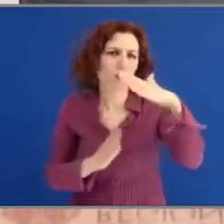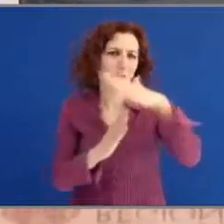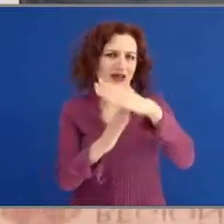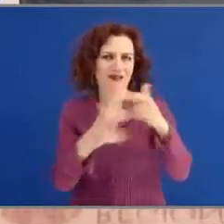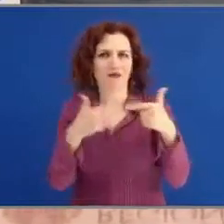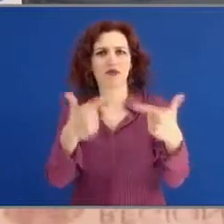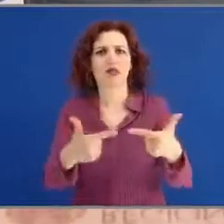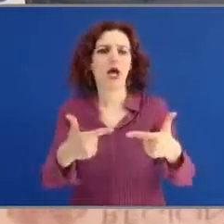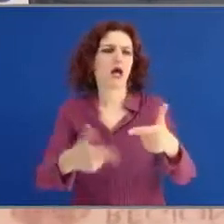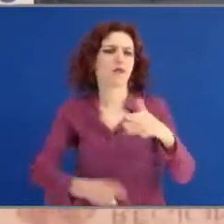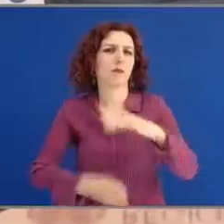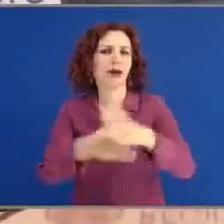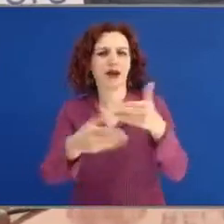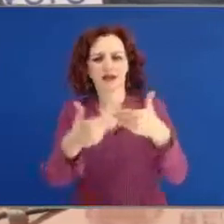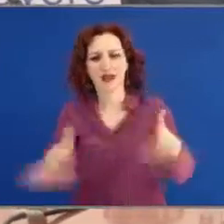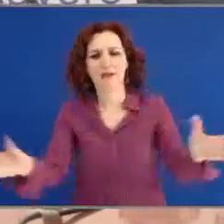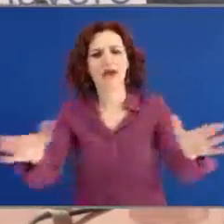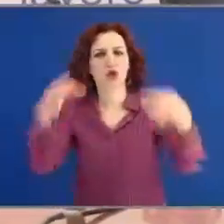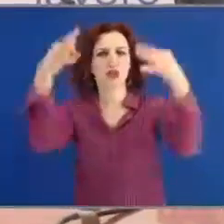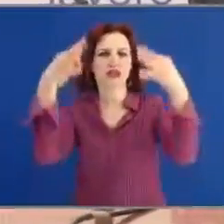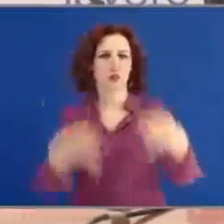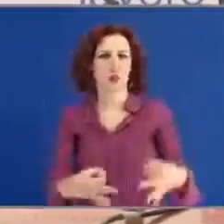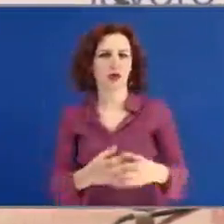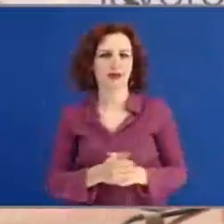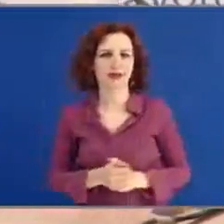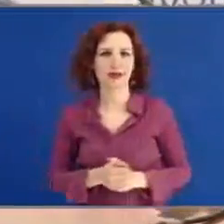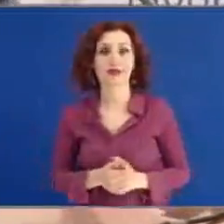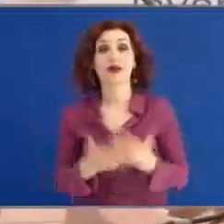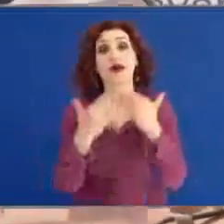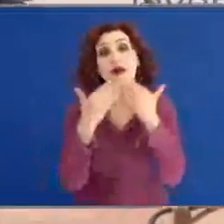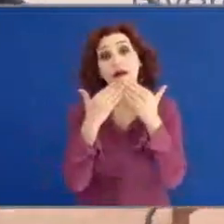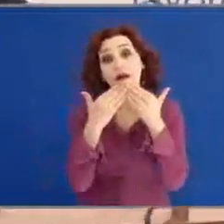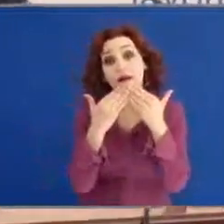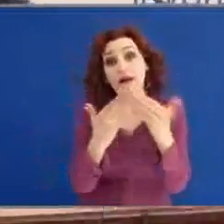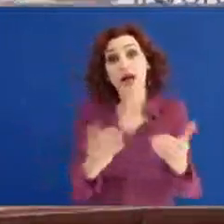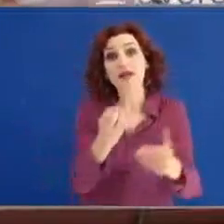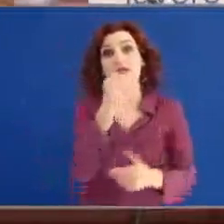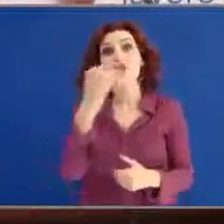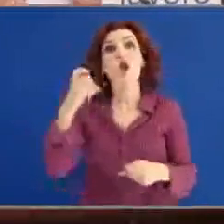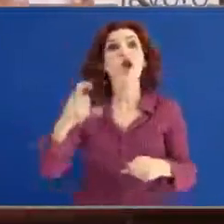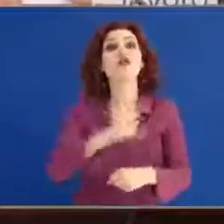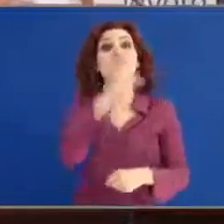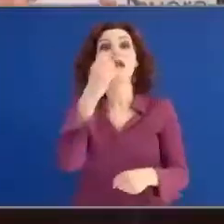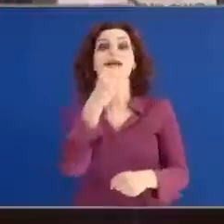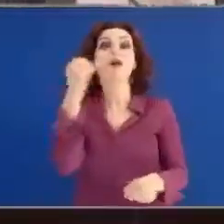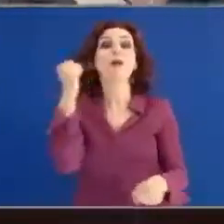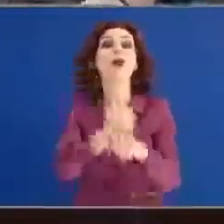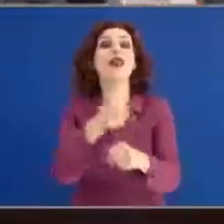Grazie, buona giornata e buon lavoro. Grazie a tutti.